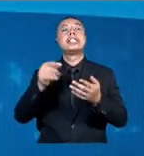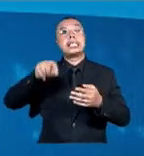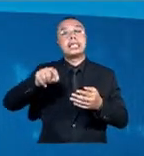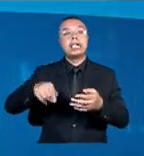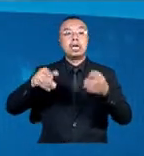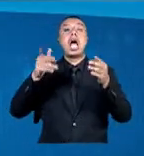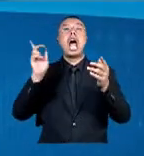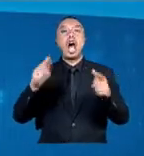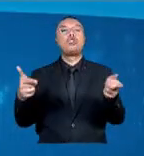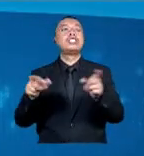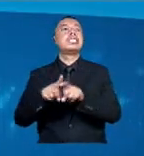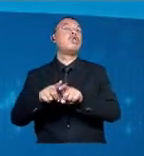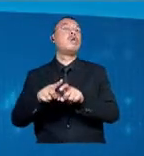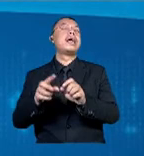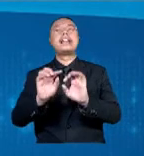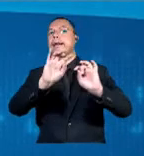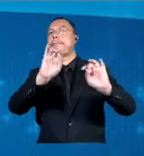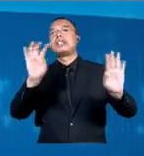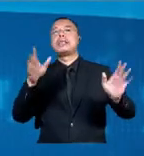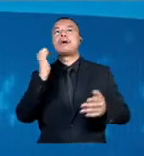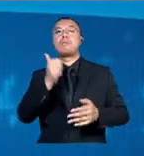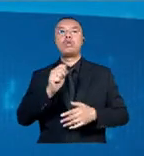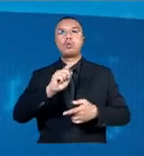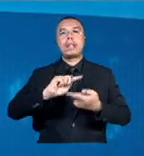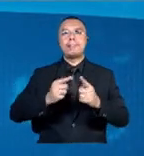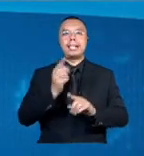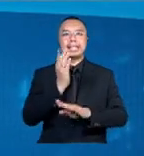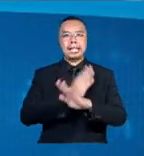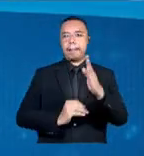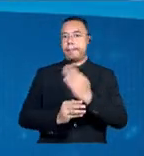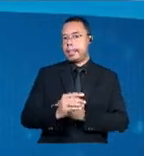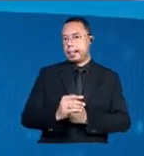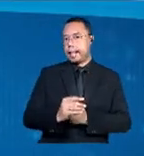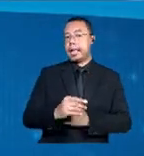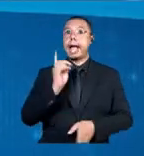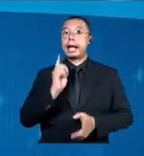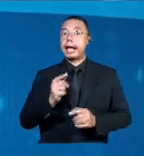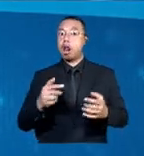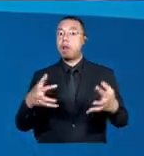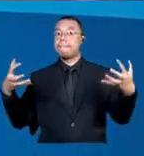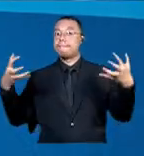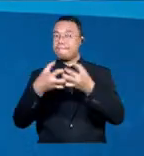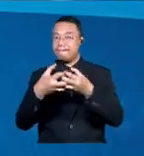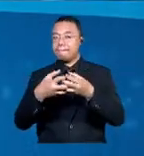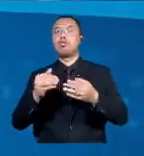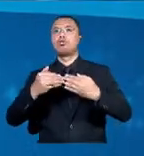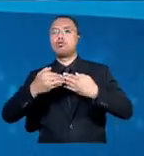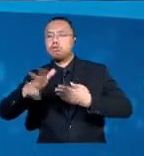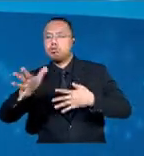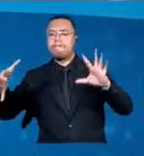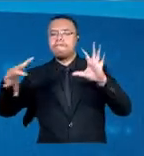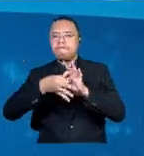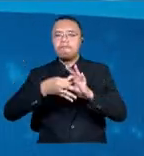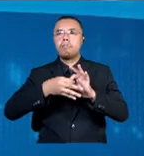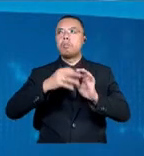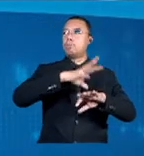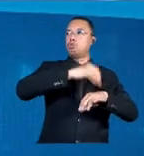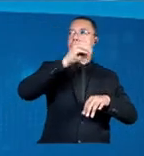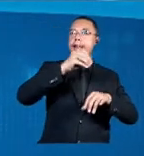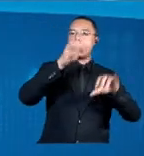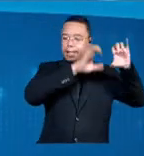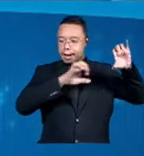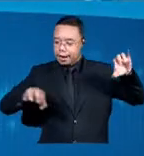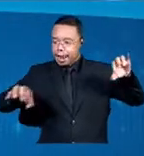ini disesuaikan dengan ragam dan kebutuhan penyandang disabilitas. Inilah terus disinergikan antara pemerintah pusat,